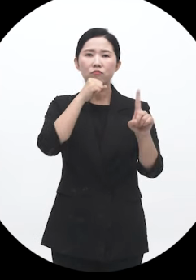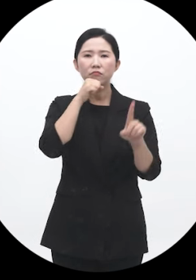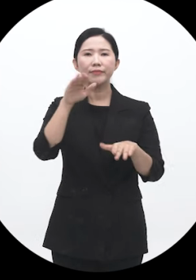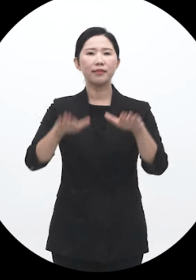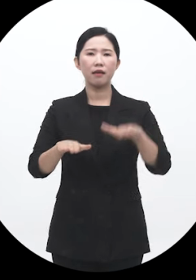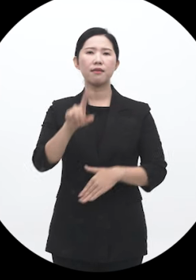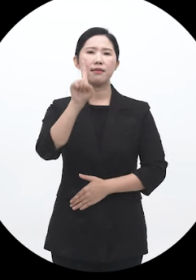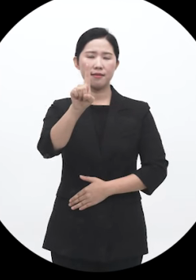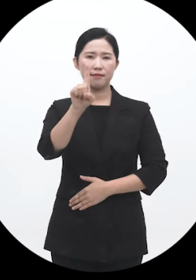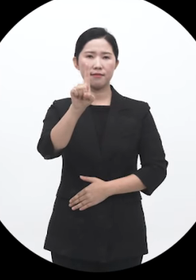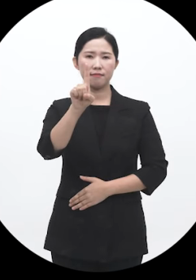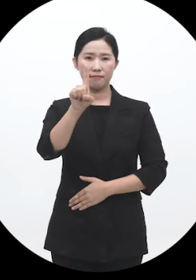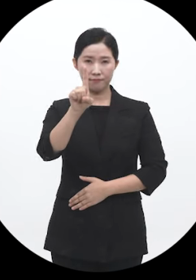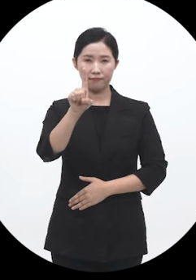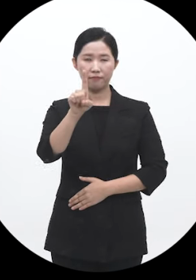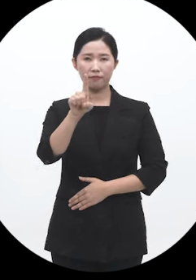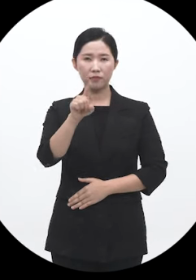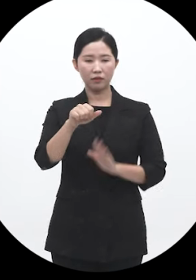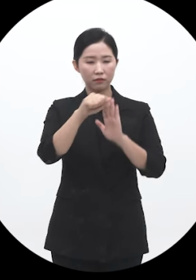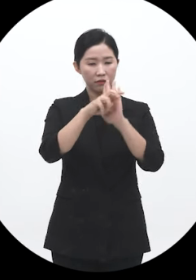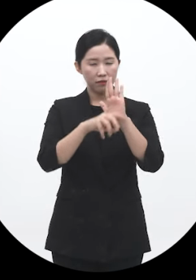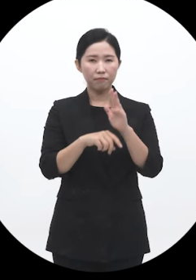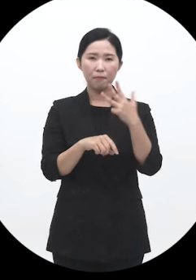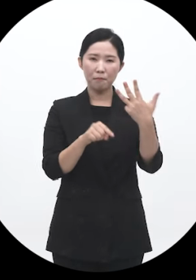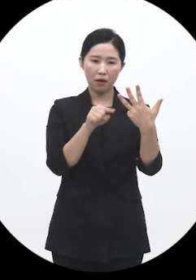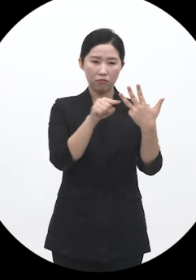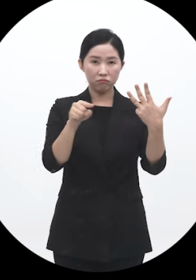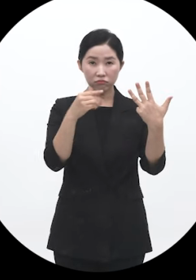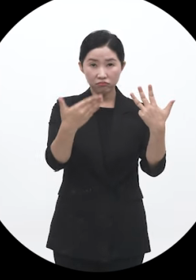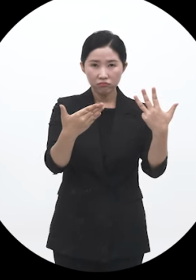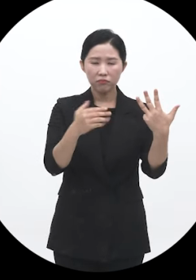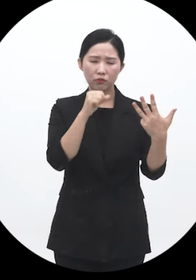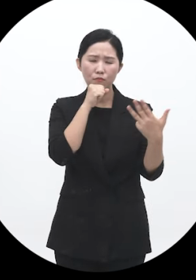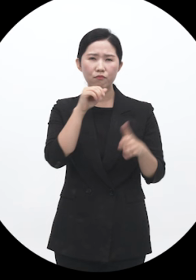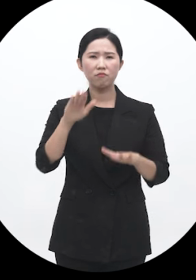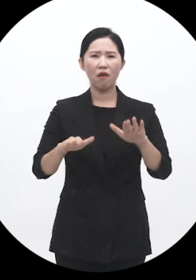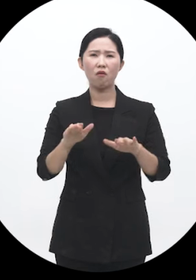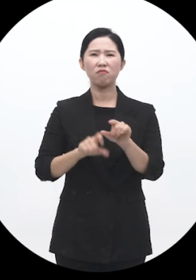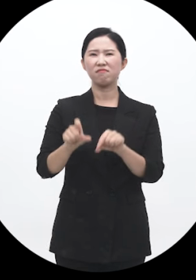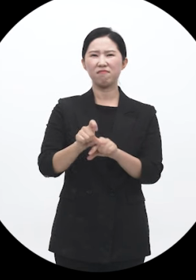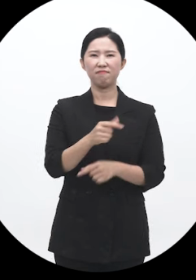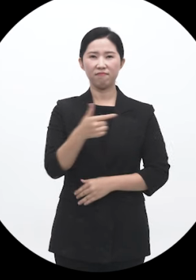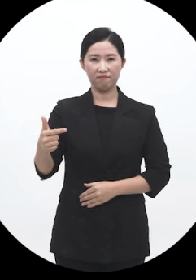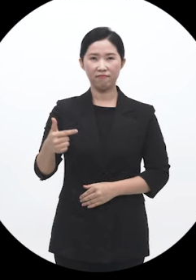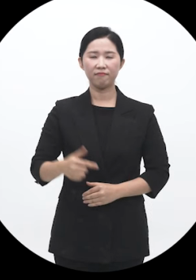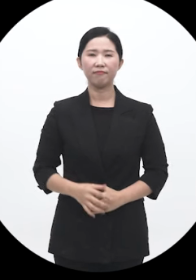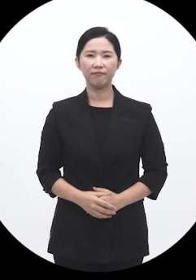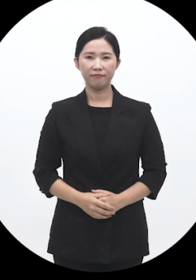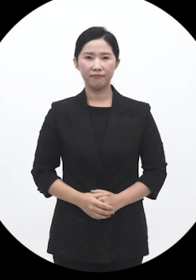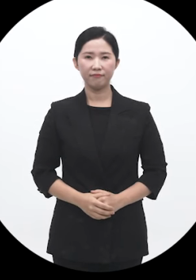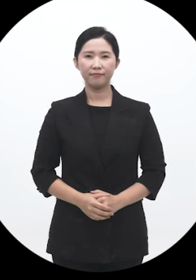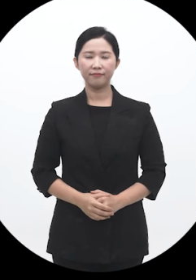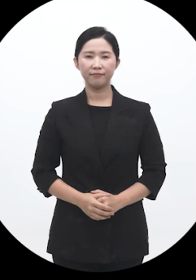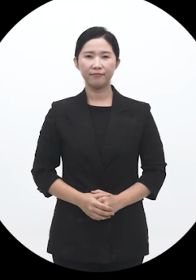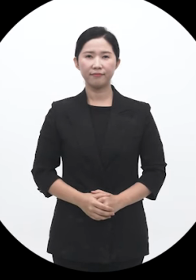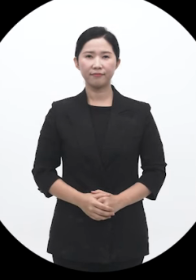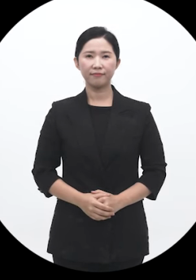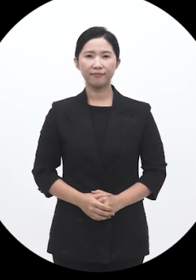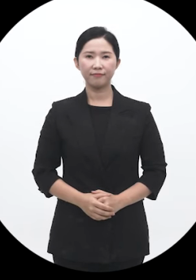차이가 1점씩 나고 8등급과 9등급은 점수 차이가 좀 더 크게 납니다.